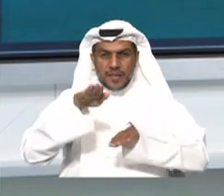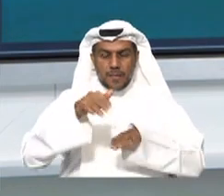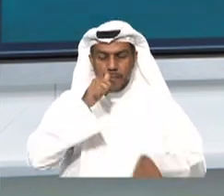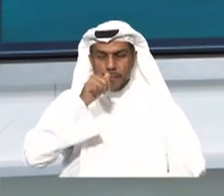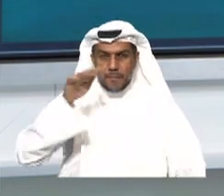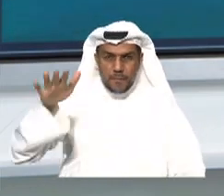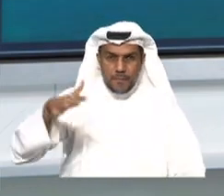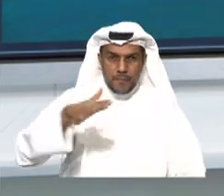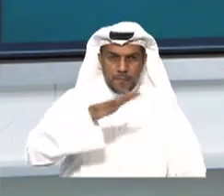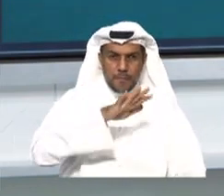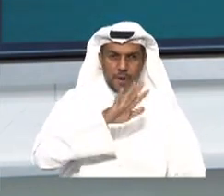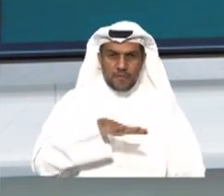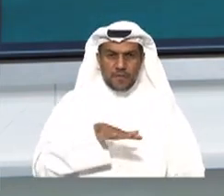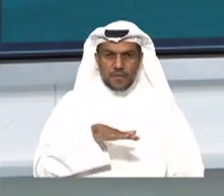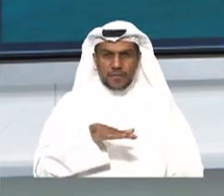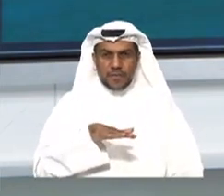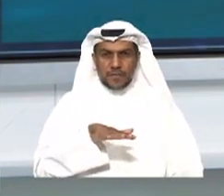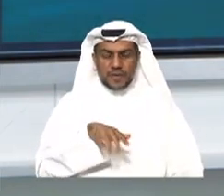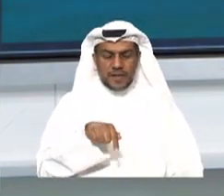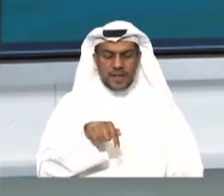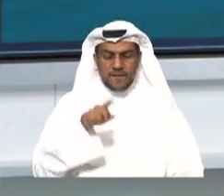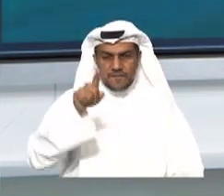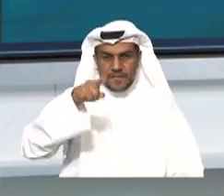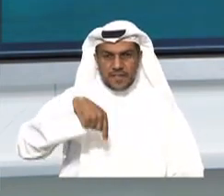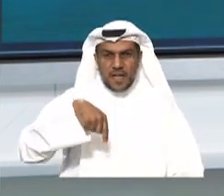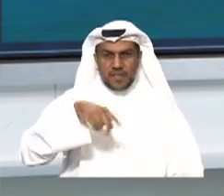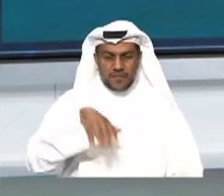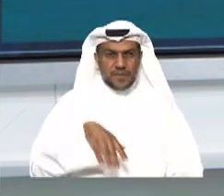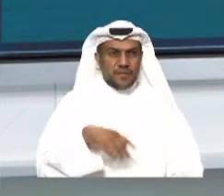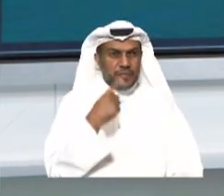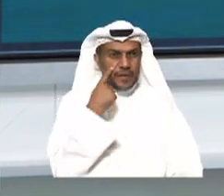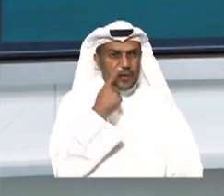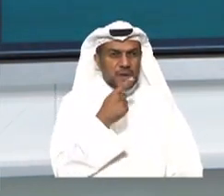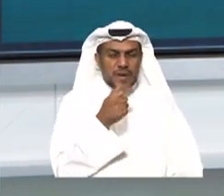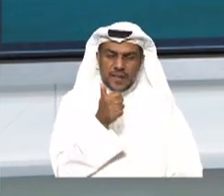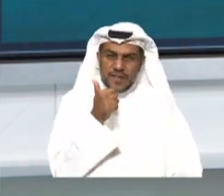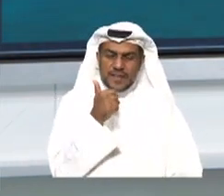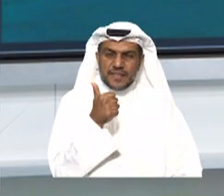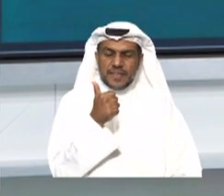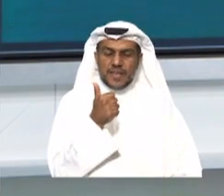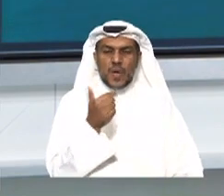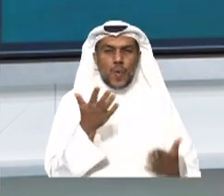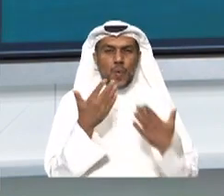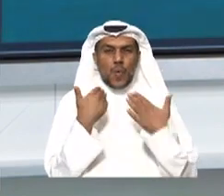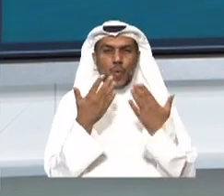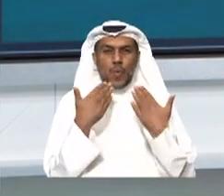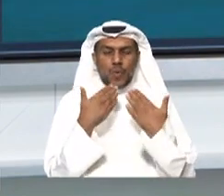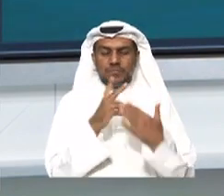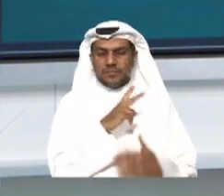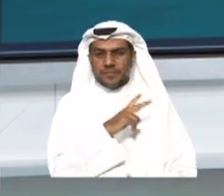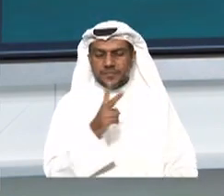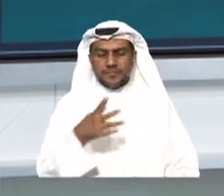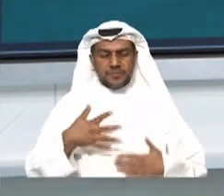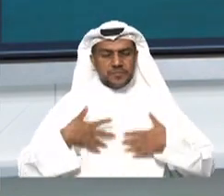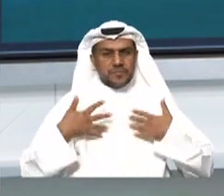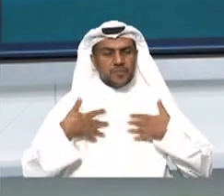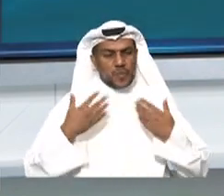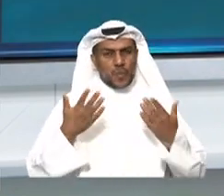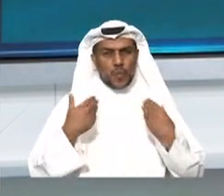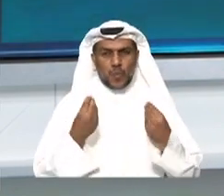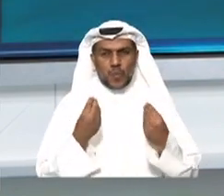المائية لا زالت في فترات الفساد، أجواء لطيفة ومناسبة جدا لممارسة جميع الأنشطة والهوايات